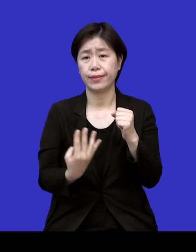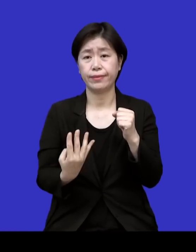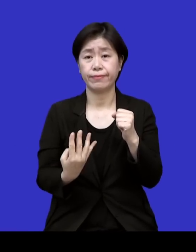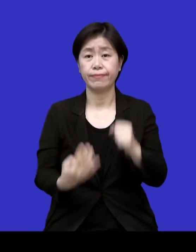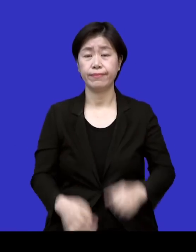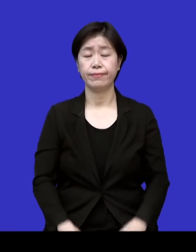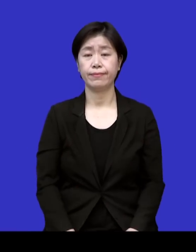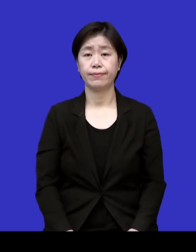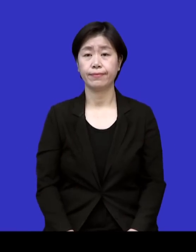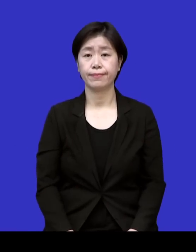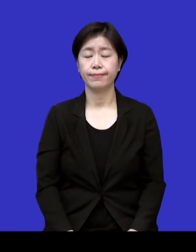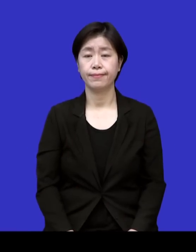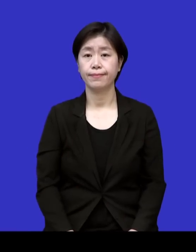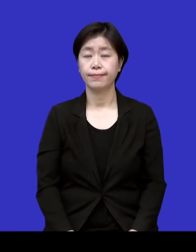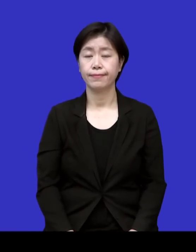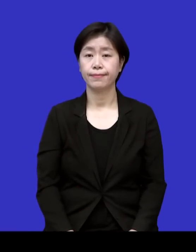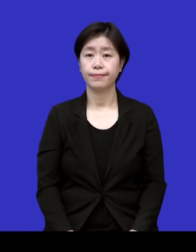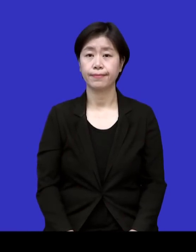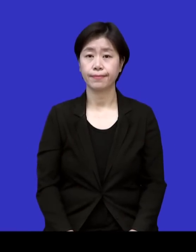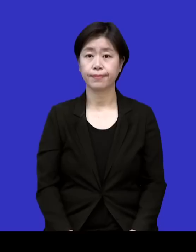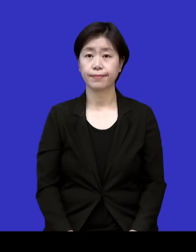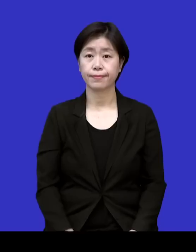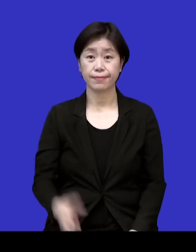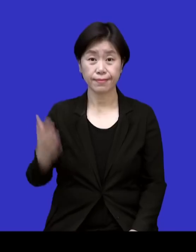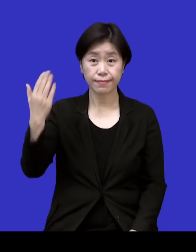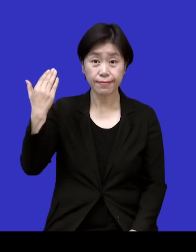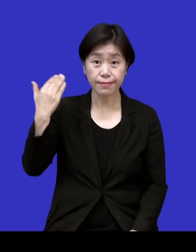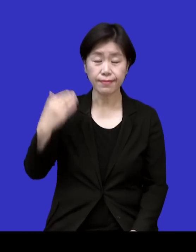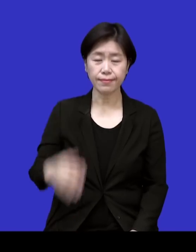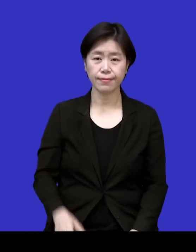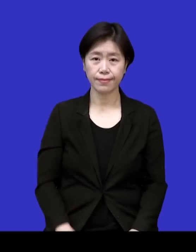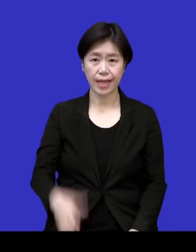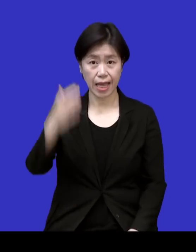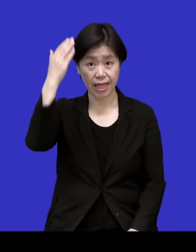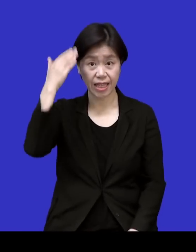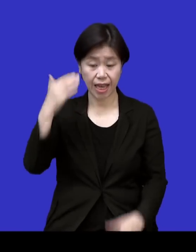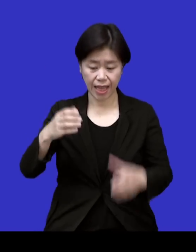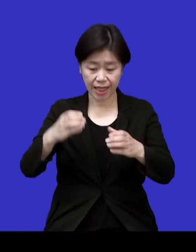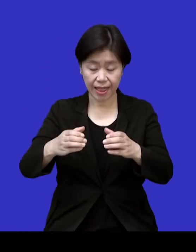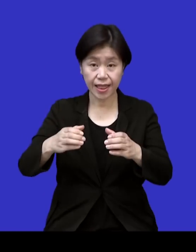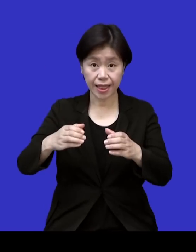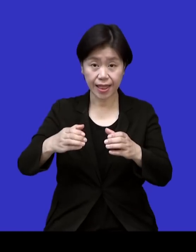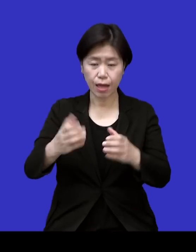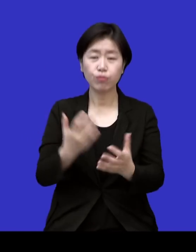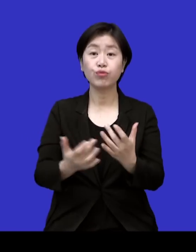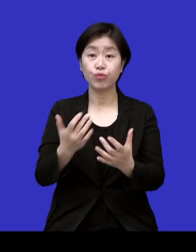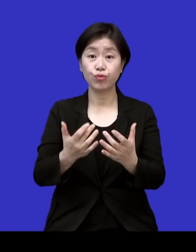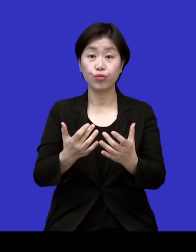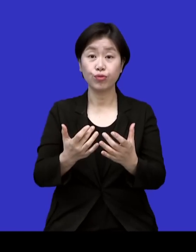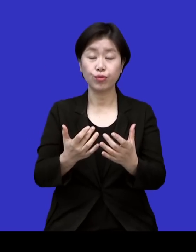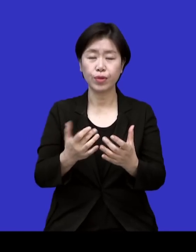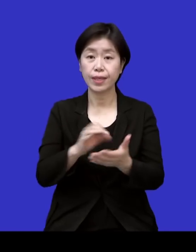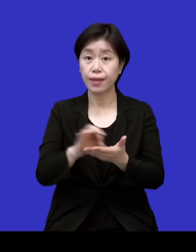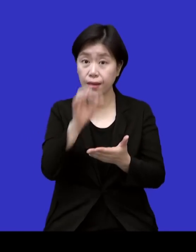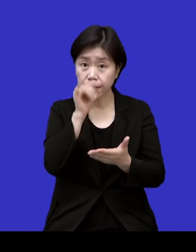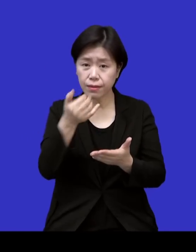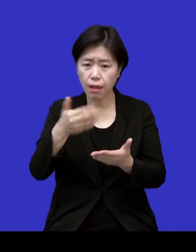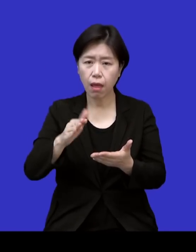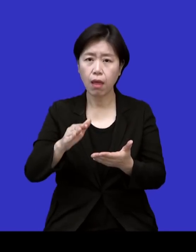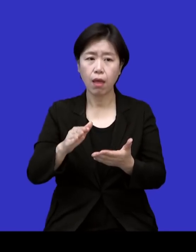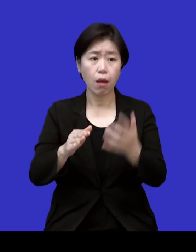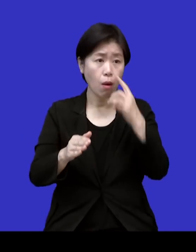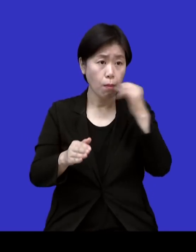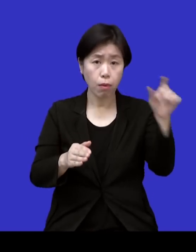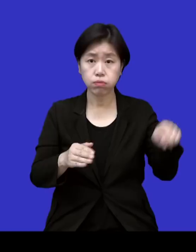이제 그때는 그 연탄불을 폈었어요. 네네. 그러면 이제 연탄불이 꺼지잖아요. 네. 그럼